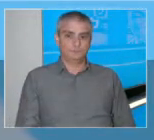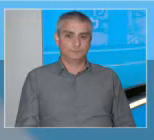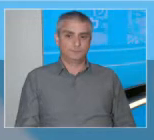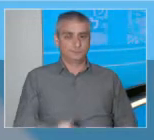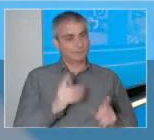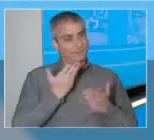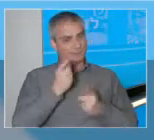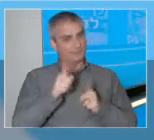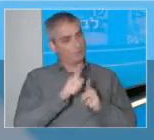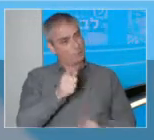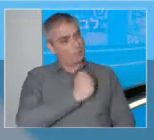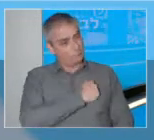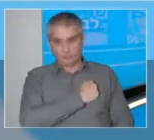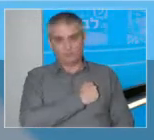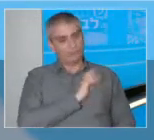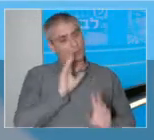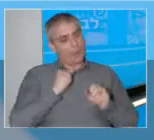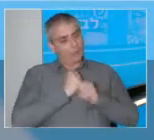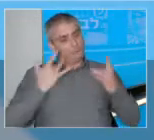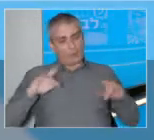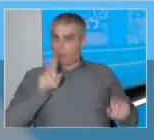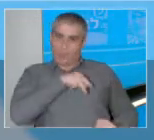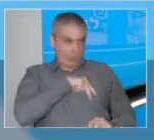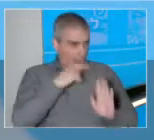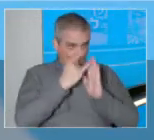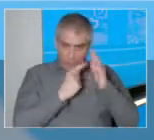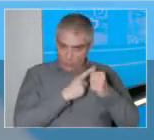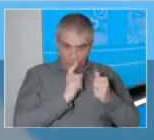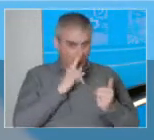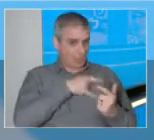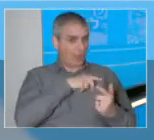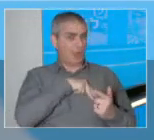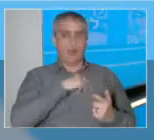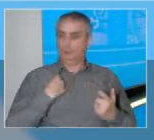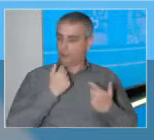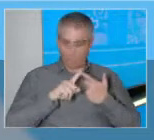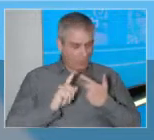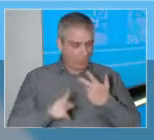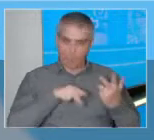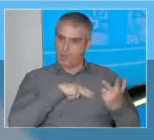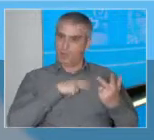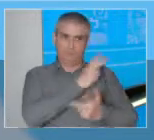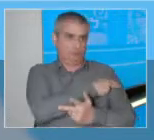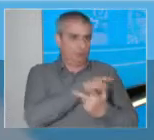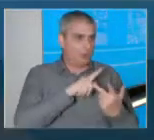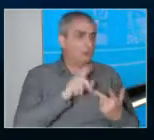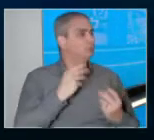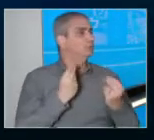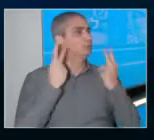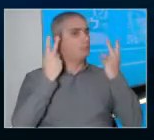בוזג לו, שלא היה לו שום חלק. הוא לא היה אחראי על החקיקה פה, לא היה אחראי על השבק, לא היה אחראי על... לא, אבל יש כאן אירוע